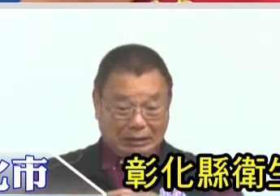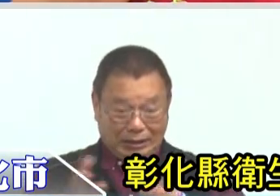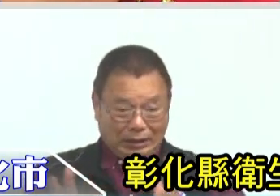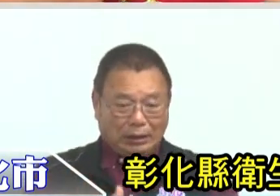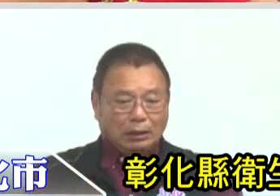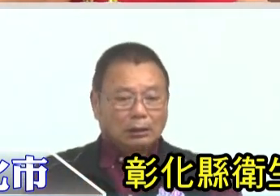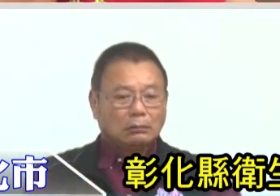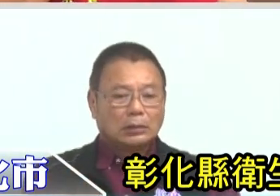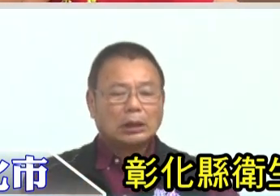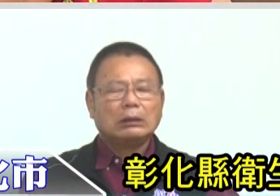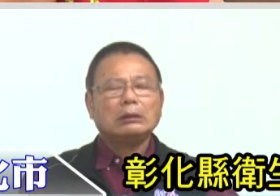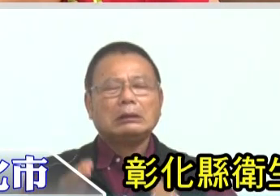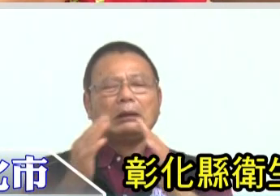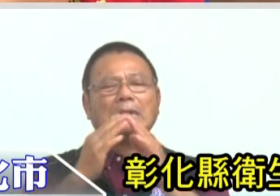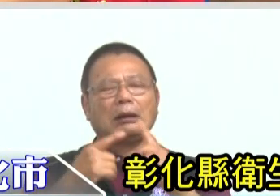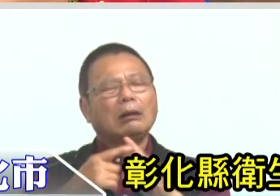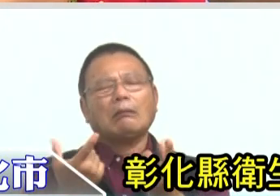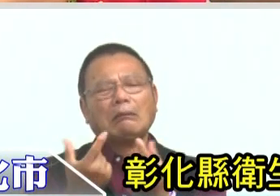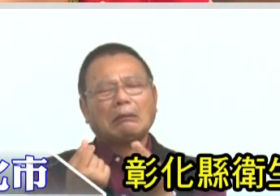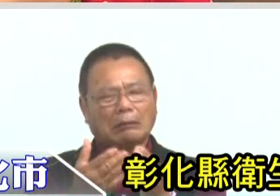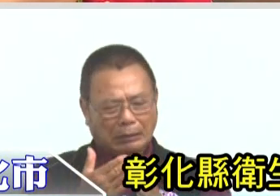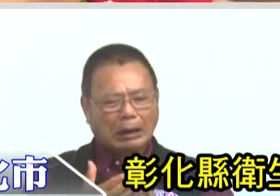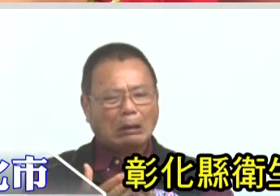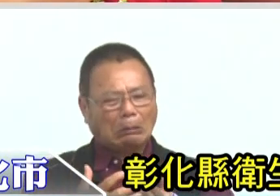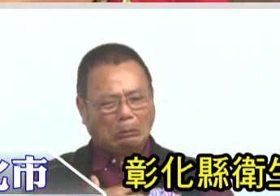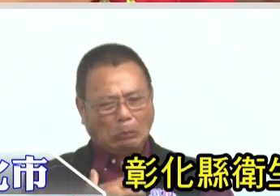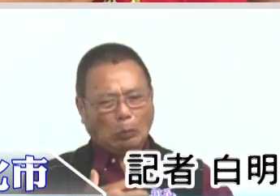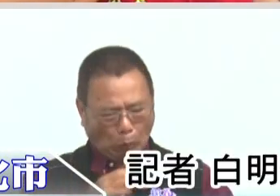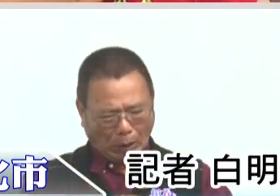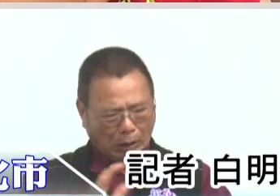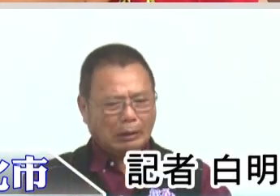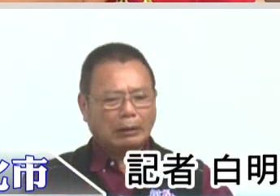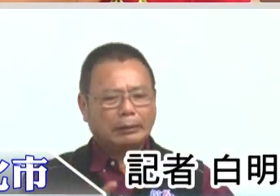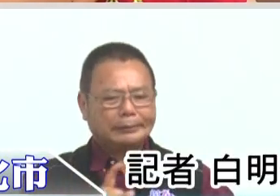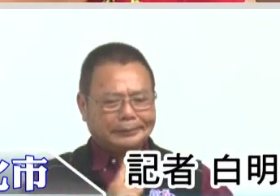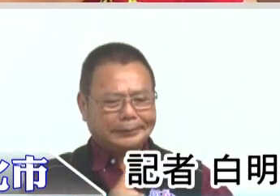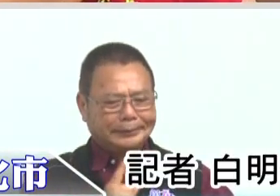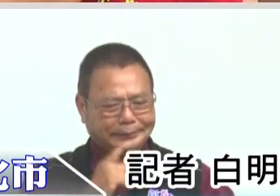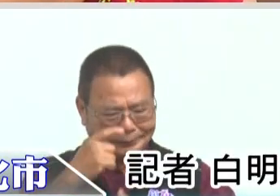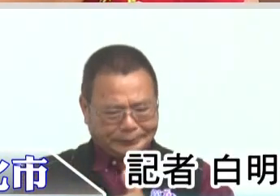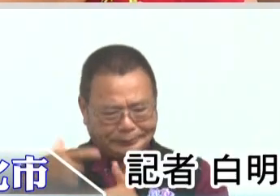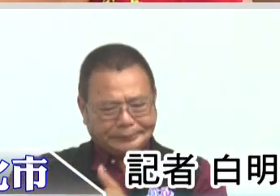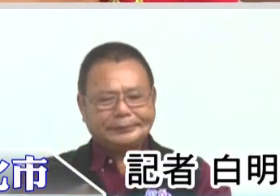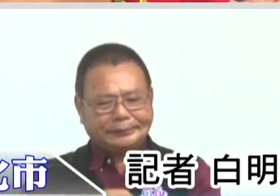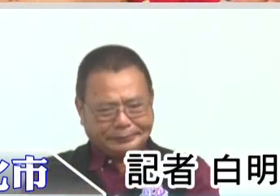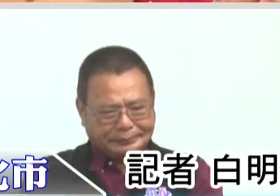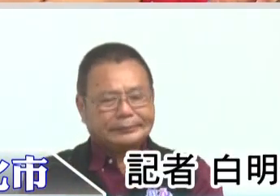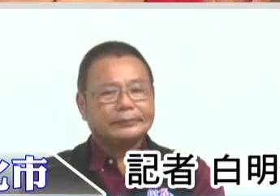起注意，因为全家都有很高的一个风险去得到这个感染，所以请民众大家一起来配合。